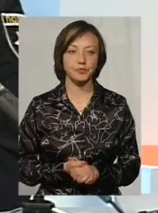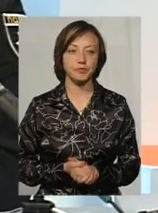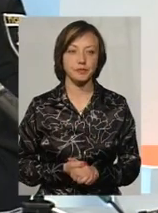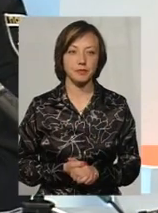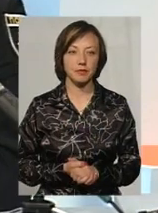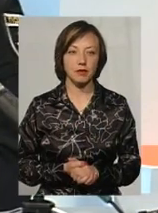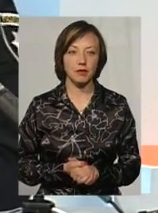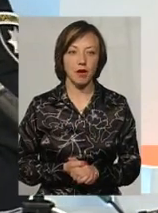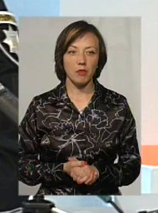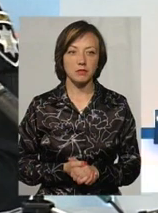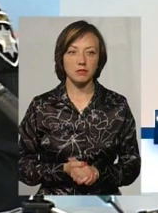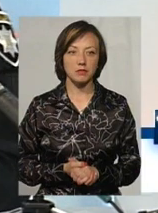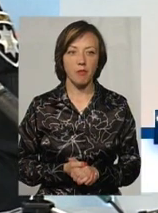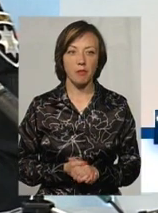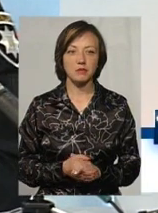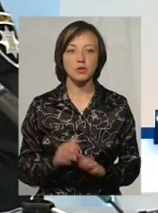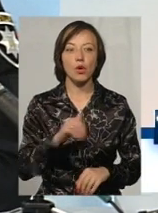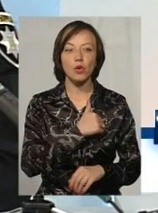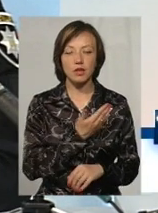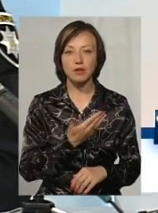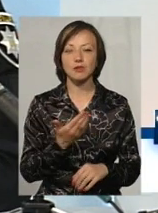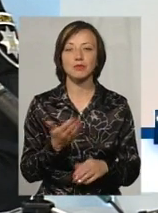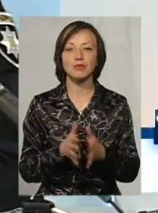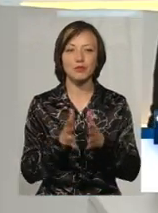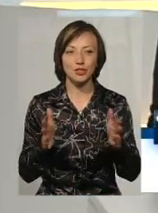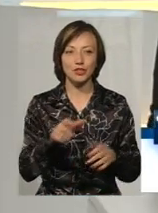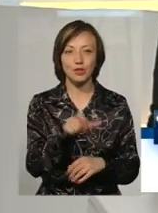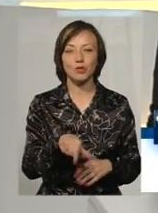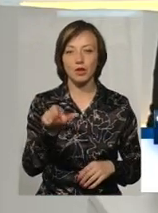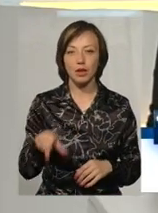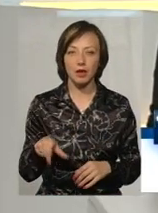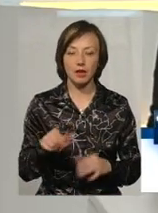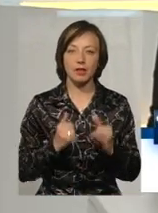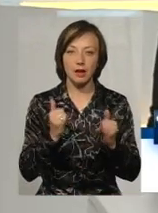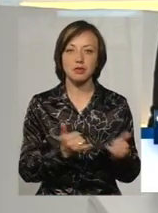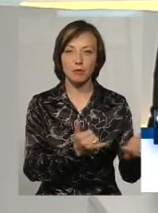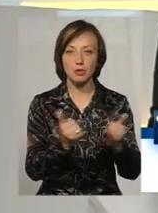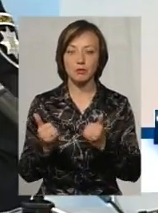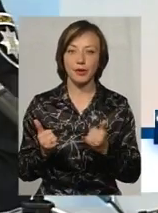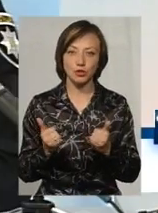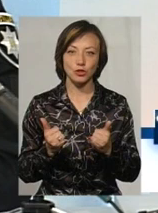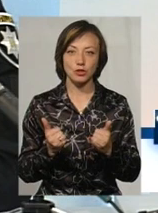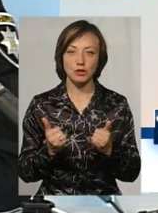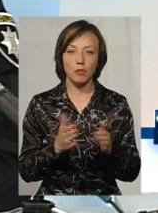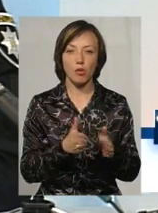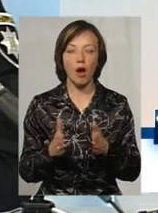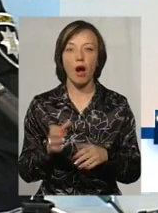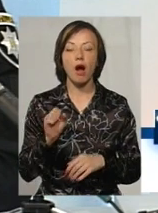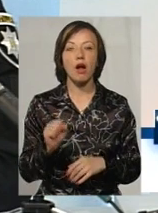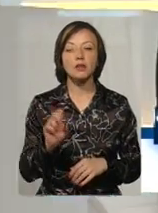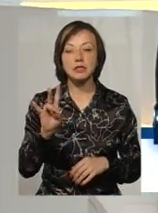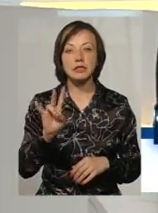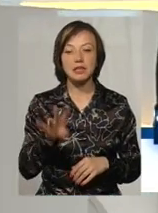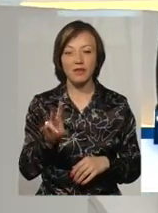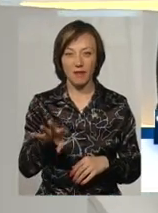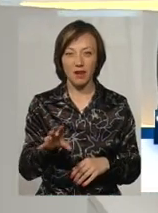вистачає. Хотілося б більше людей для забезпечення. А стаціонарні пости